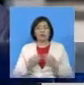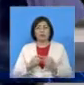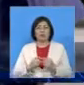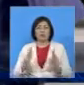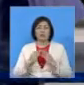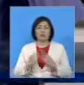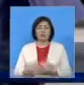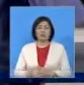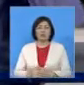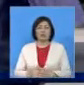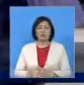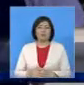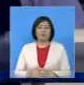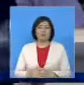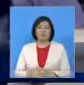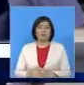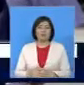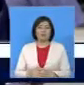благополучие.